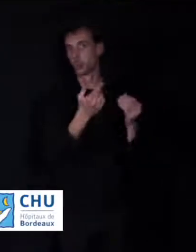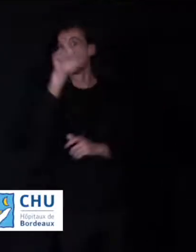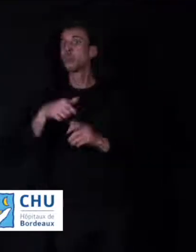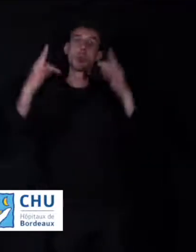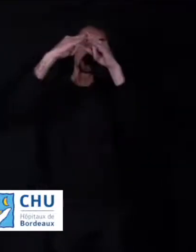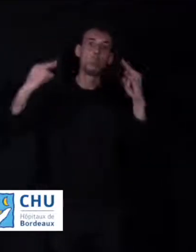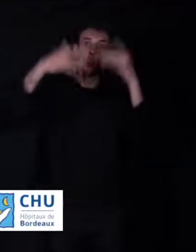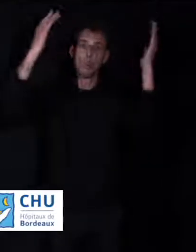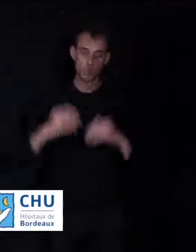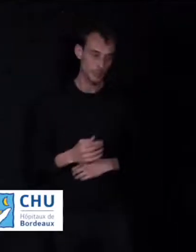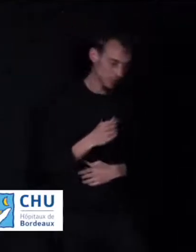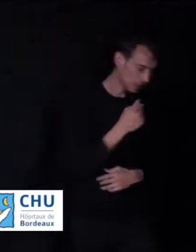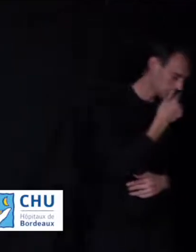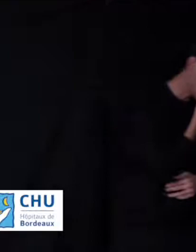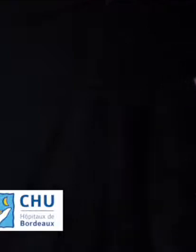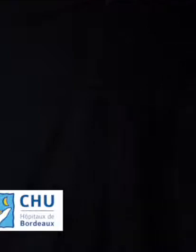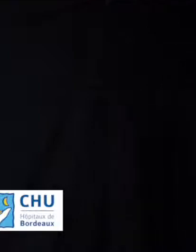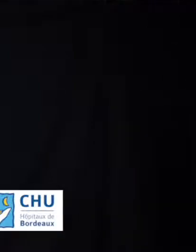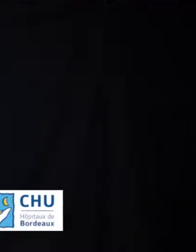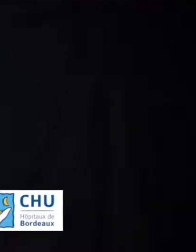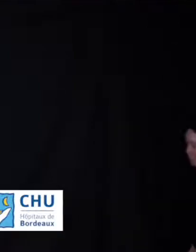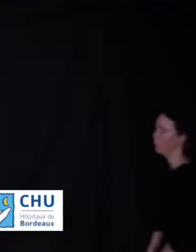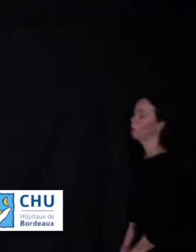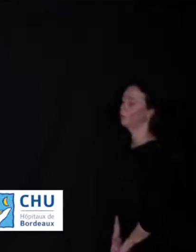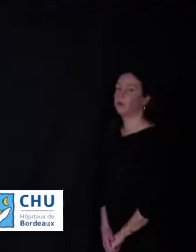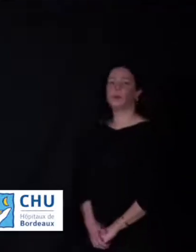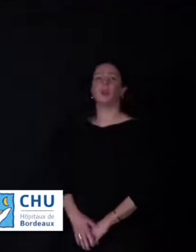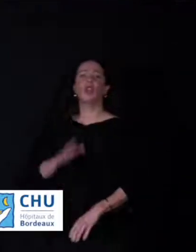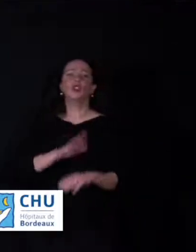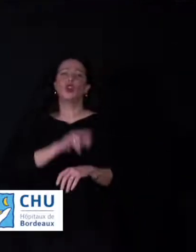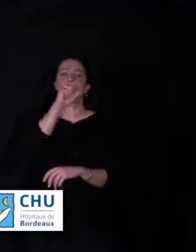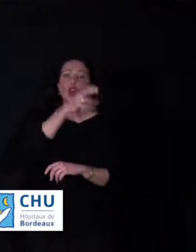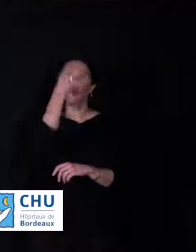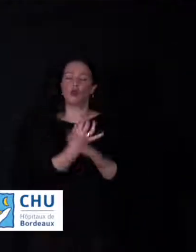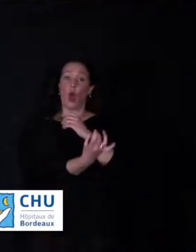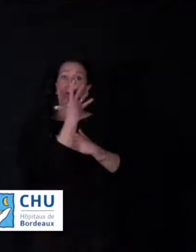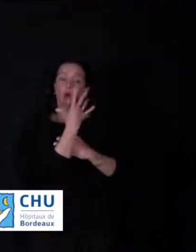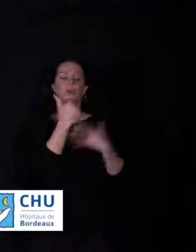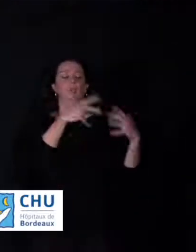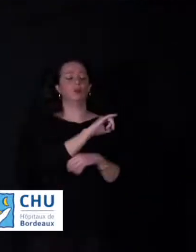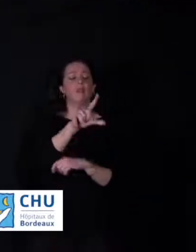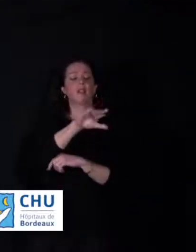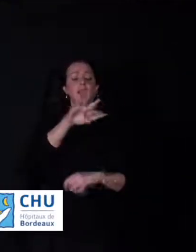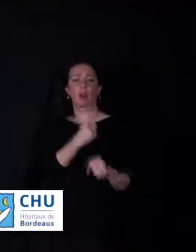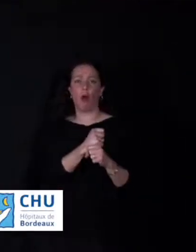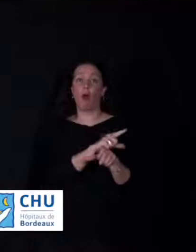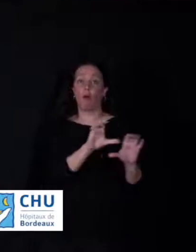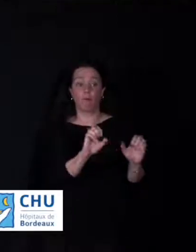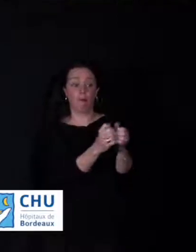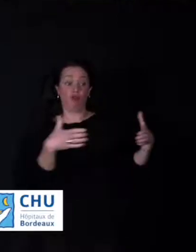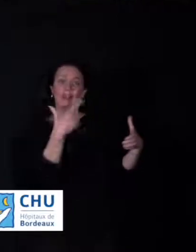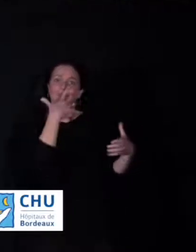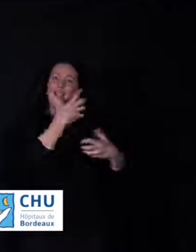encore publié, c'est qu'il y a eu 30% de refus. Et finalement, les 18-24 ans sont les personnes qui adhèrent le plus à ce